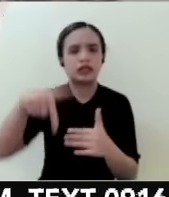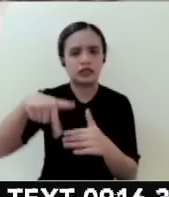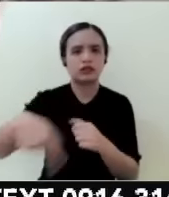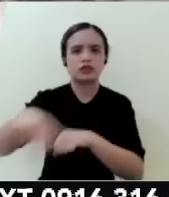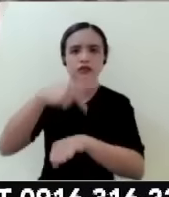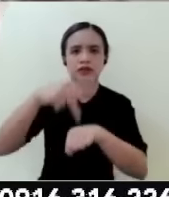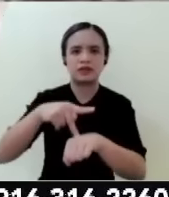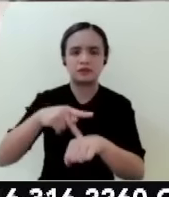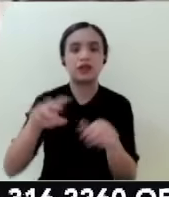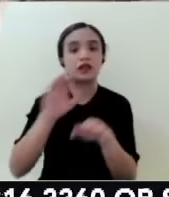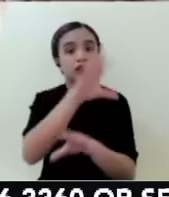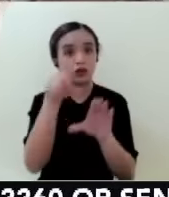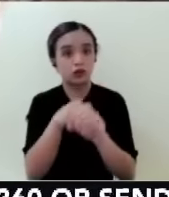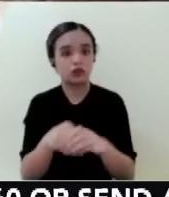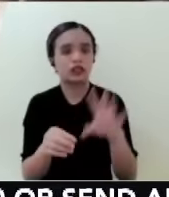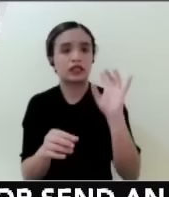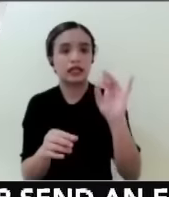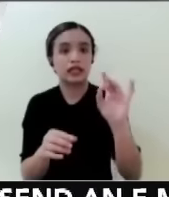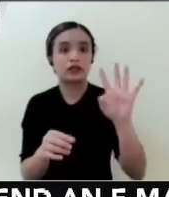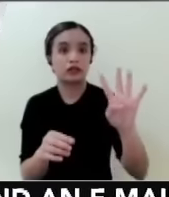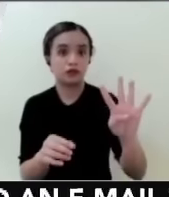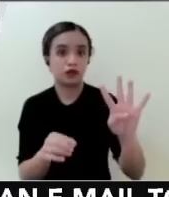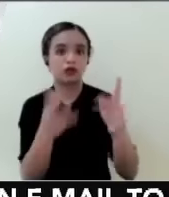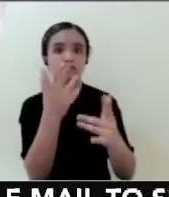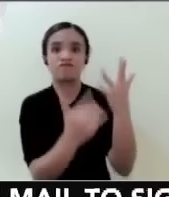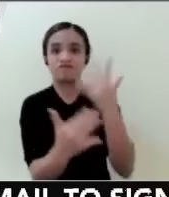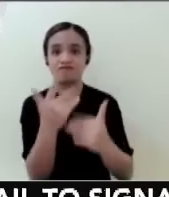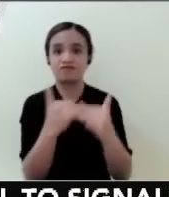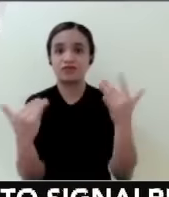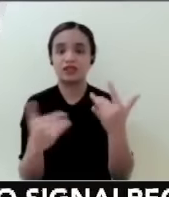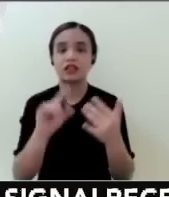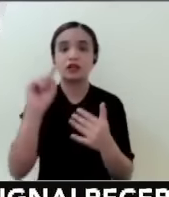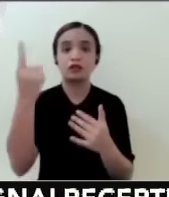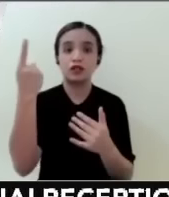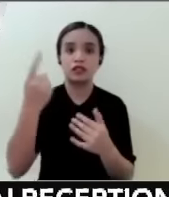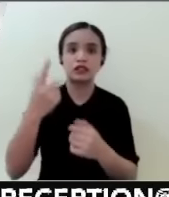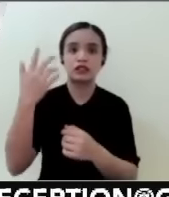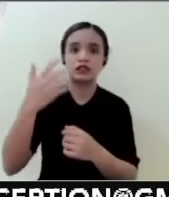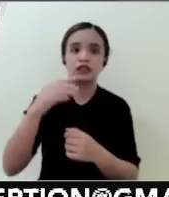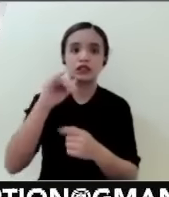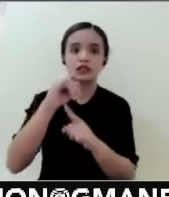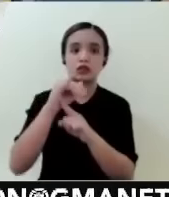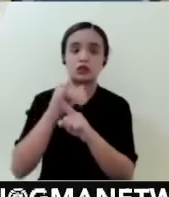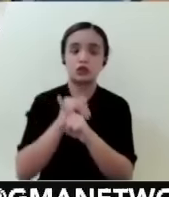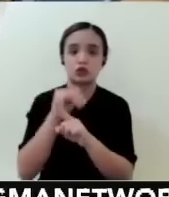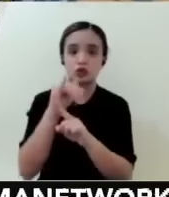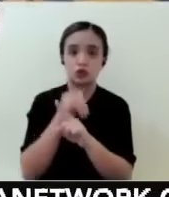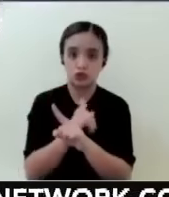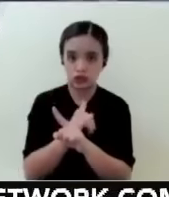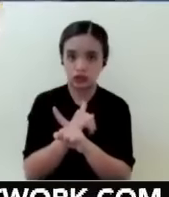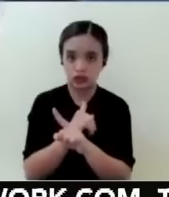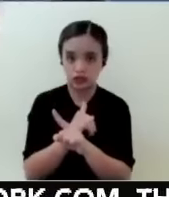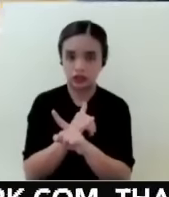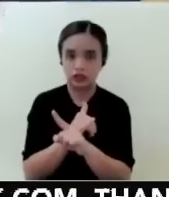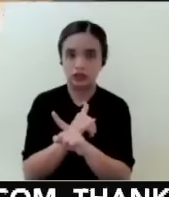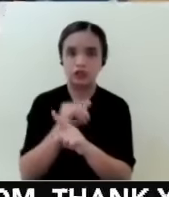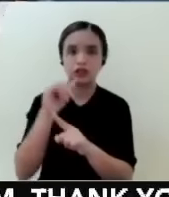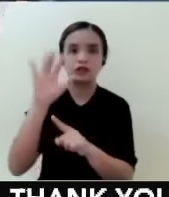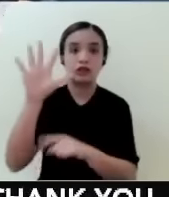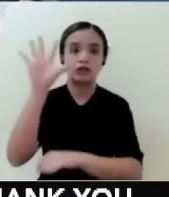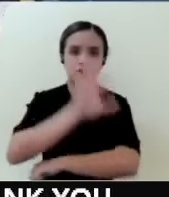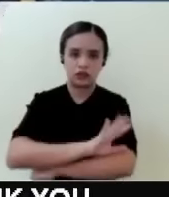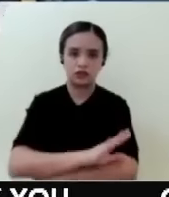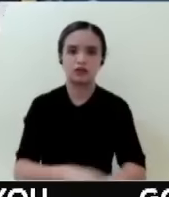ang 84 na sunog sa unang limang araw ng Hulyo. Para sa GMA Integrated News,